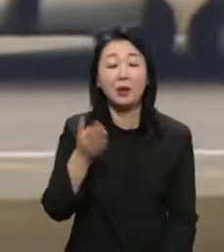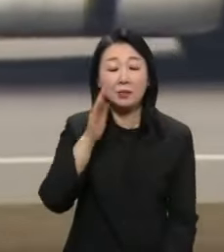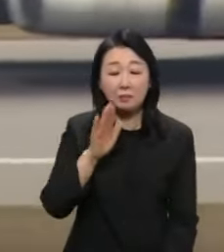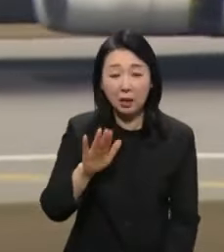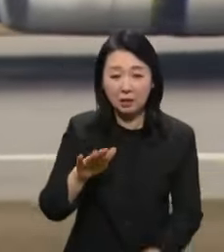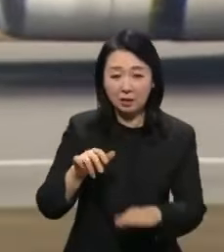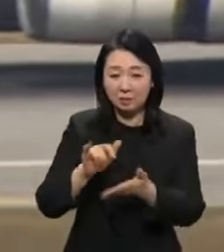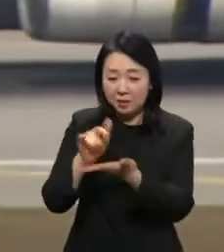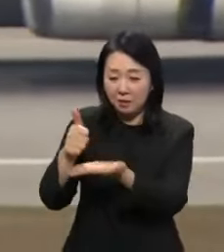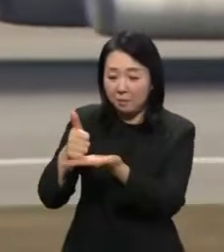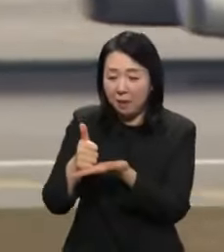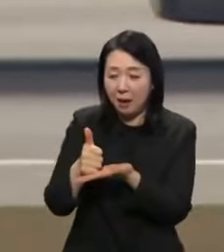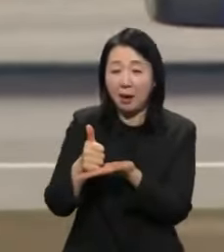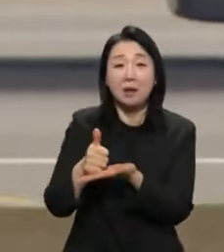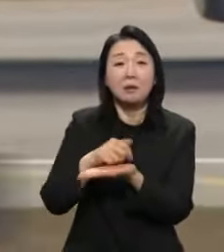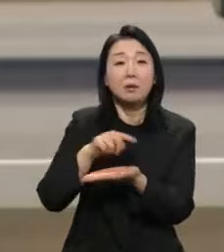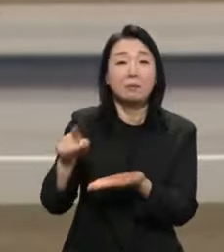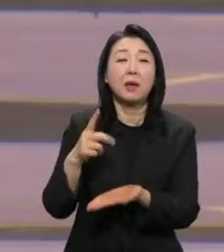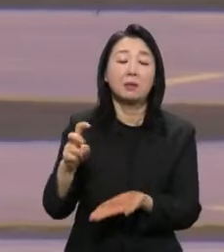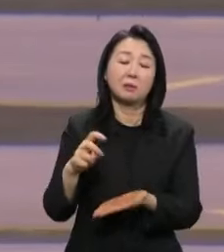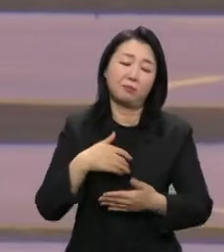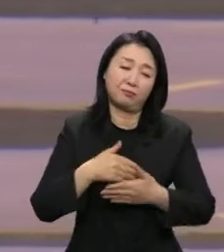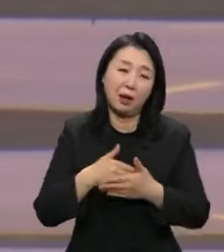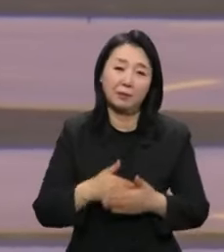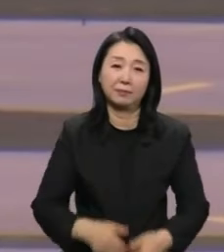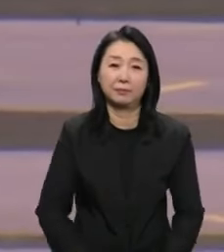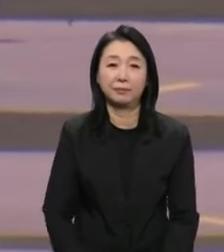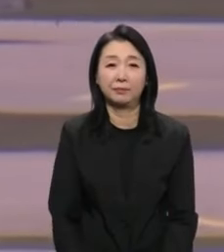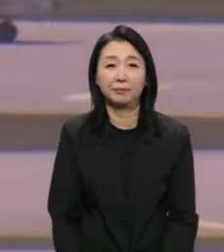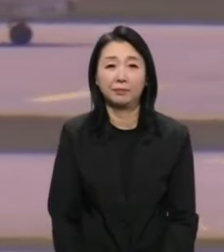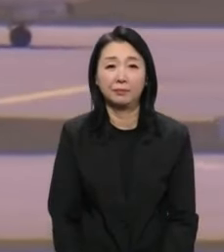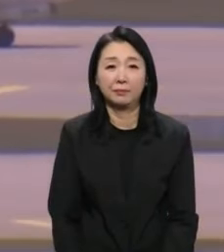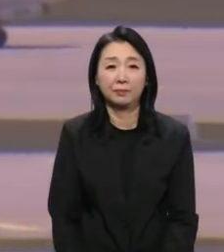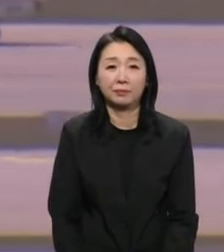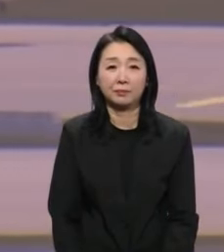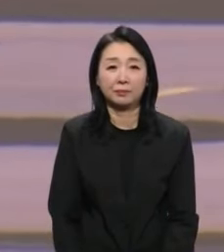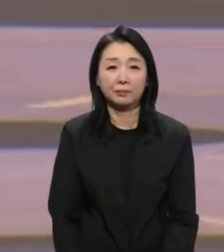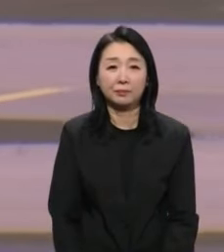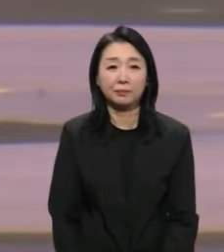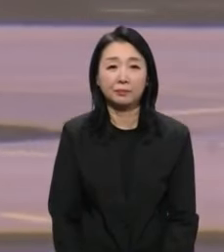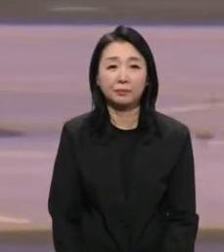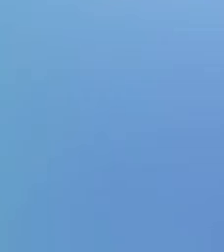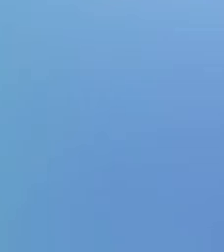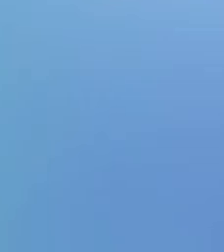탄 승객 120여 명이 불안에 떨어야 했습니다. JTBC 윤정주입니다.